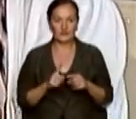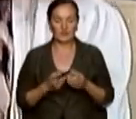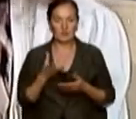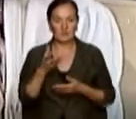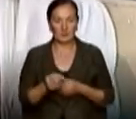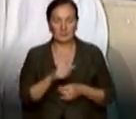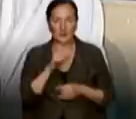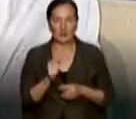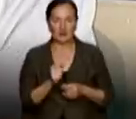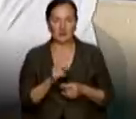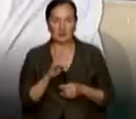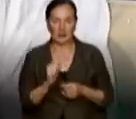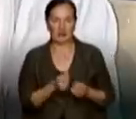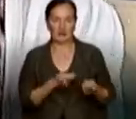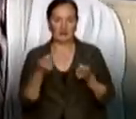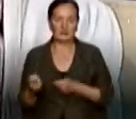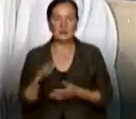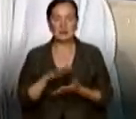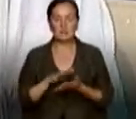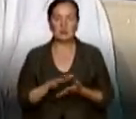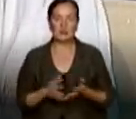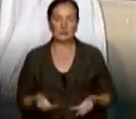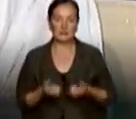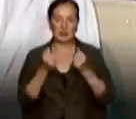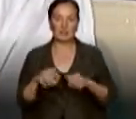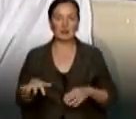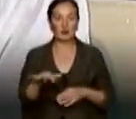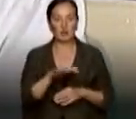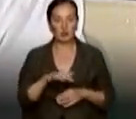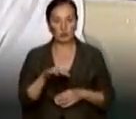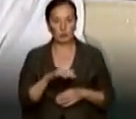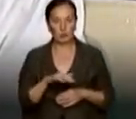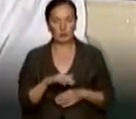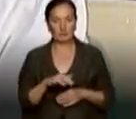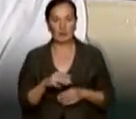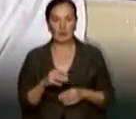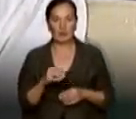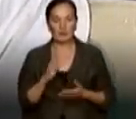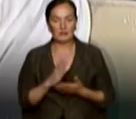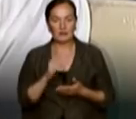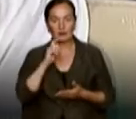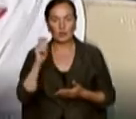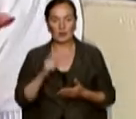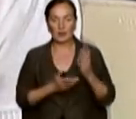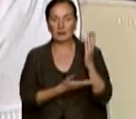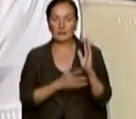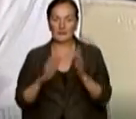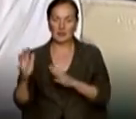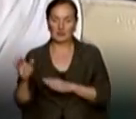вивезення того ж самого сміття, на підтримання території, раз. По-друге, в нас є в Україні парки, в яких